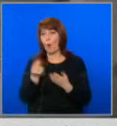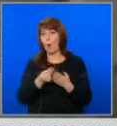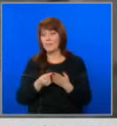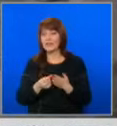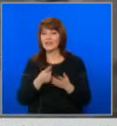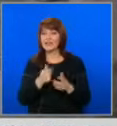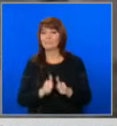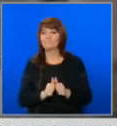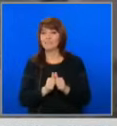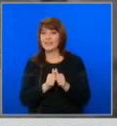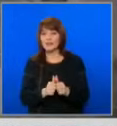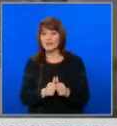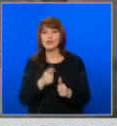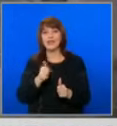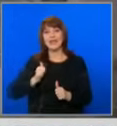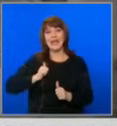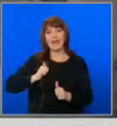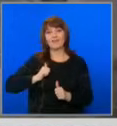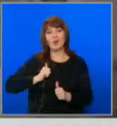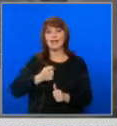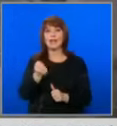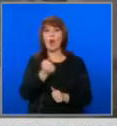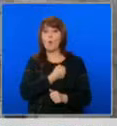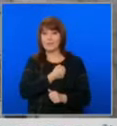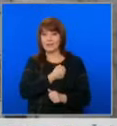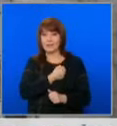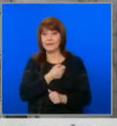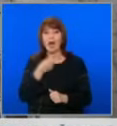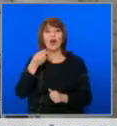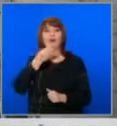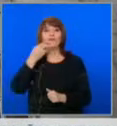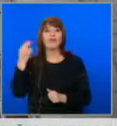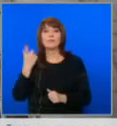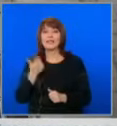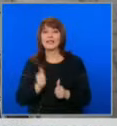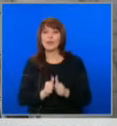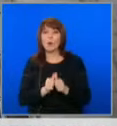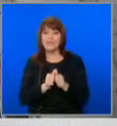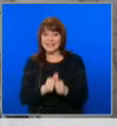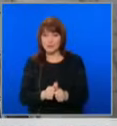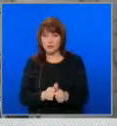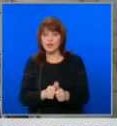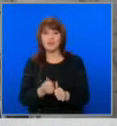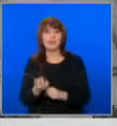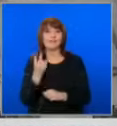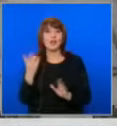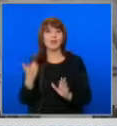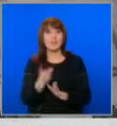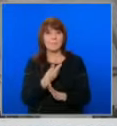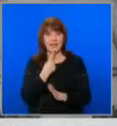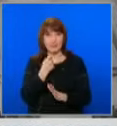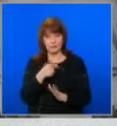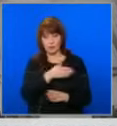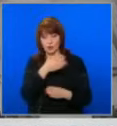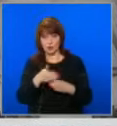съдружник и адвокат на убития мартин божанов той обаче твърди че фирмите в които е бил съдружник на божанов от 2018 до